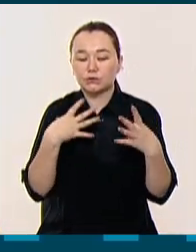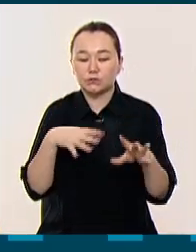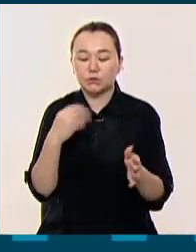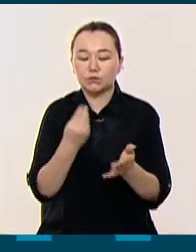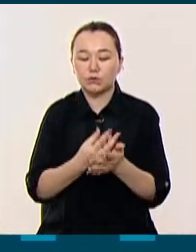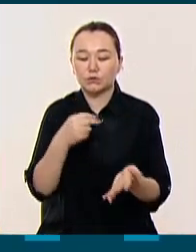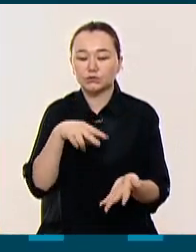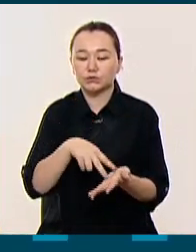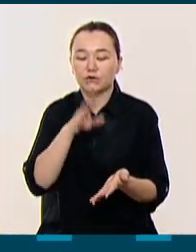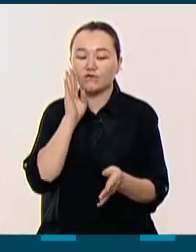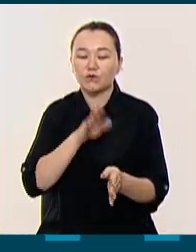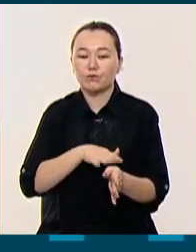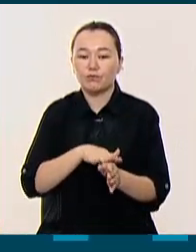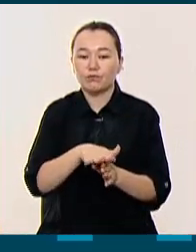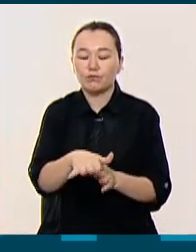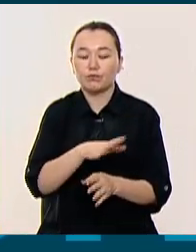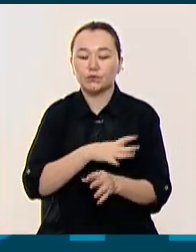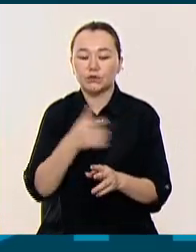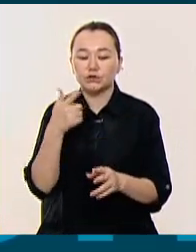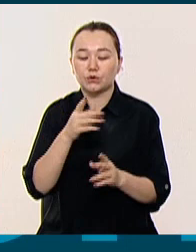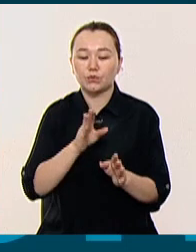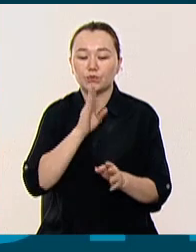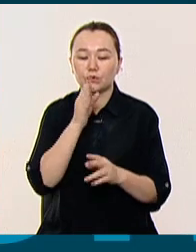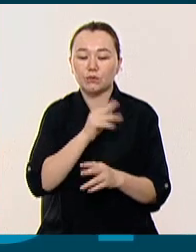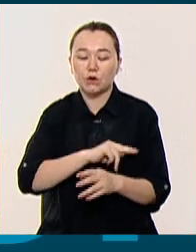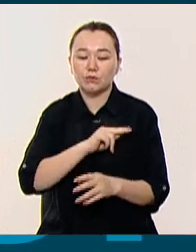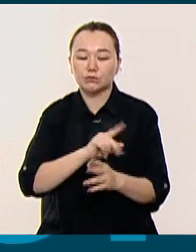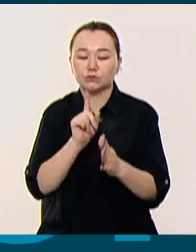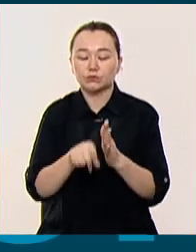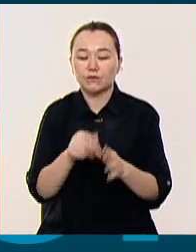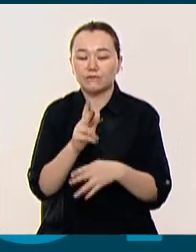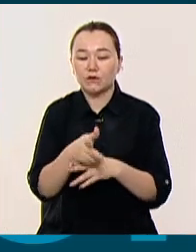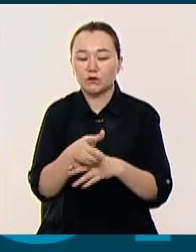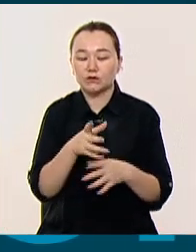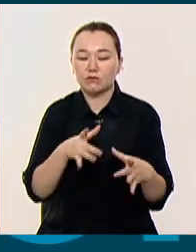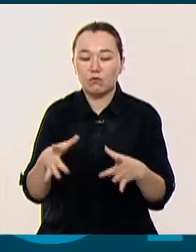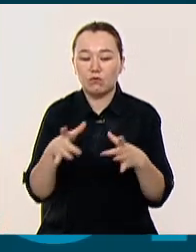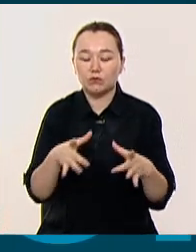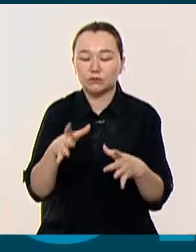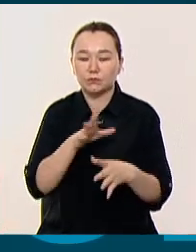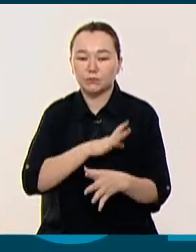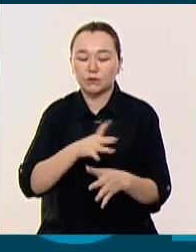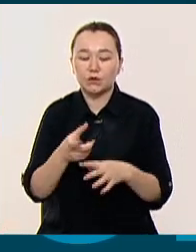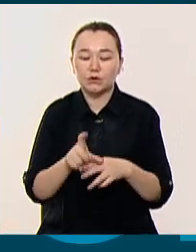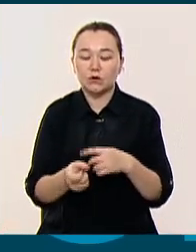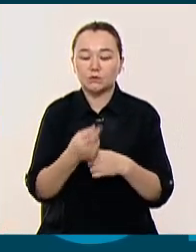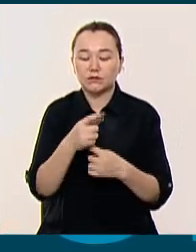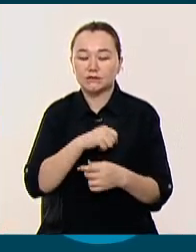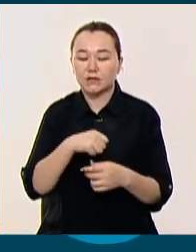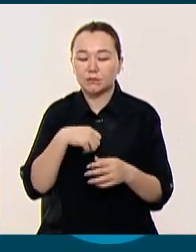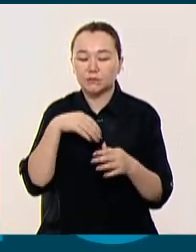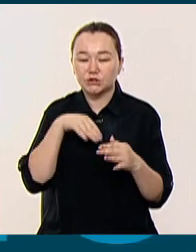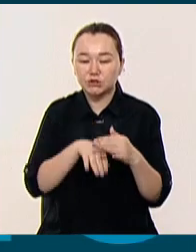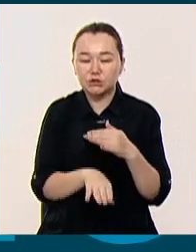дорогостоящий объект затопило. Горожане, которые утром ехали на работу, запечатлели на видео целое озеро, которое образовалось в самой нижней